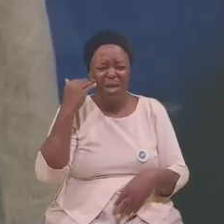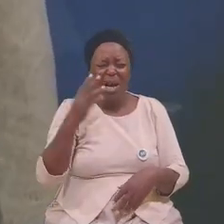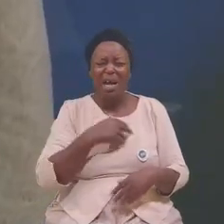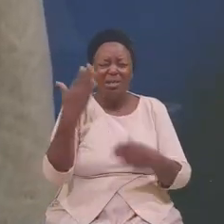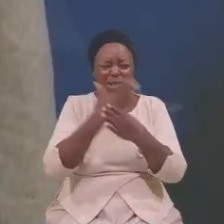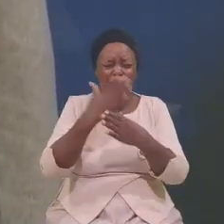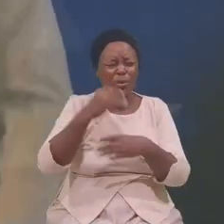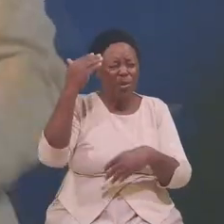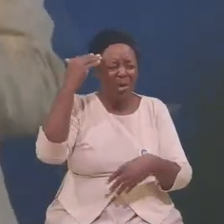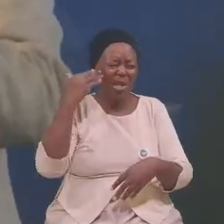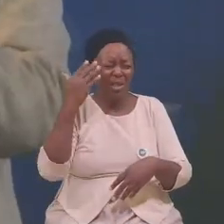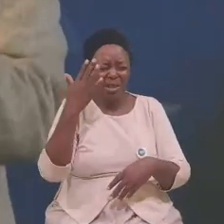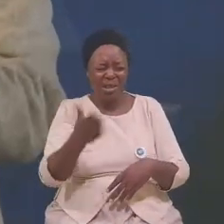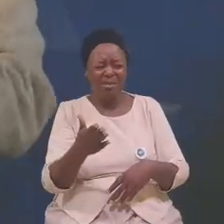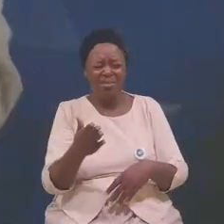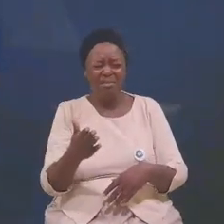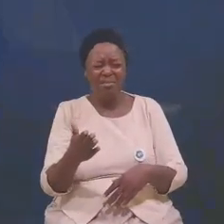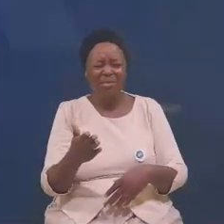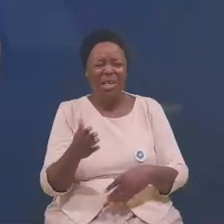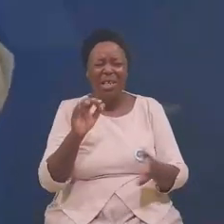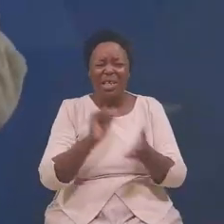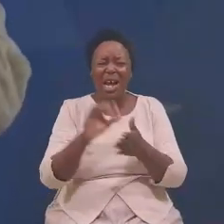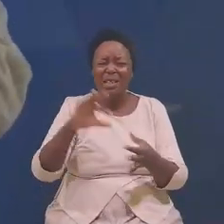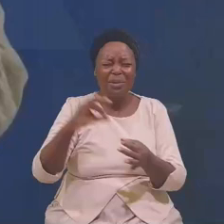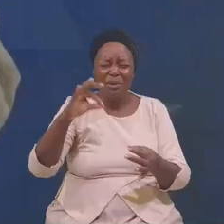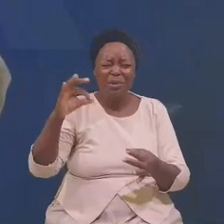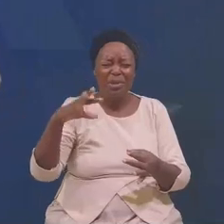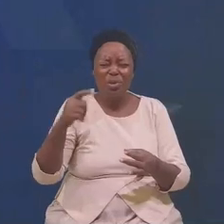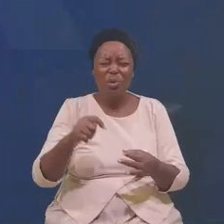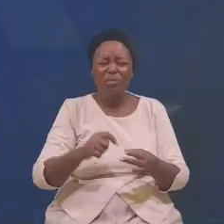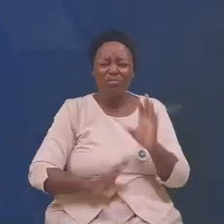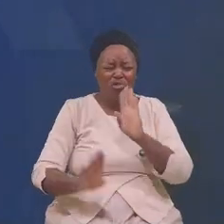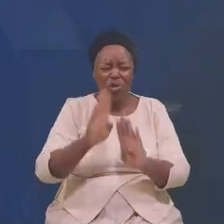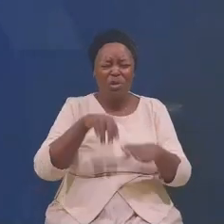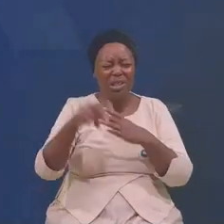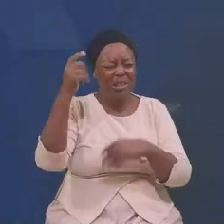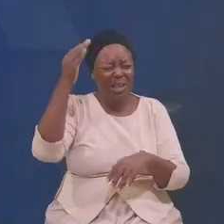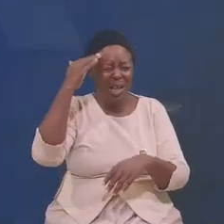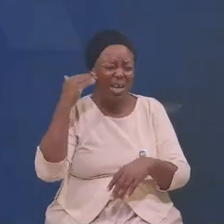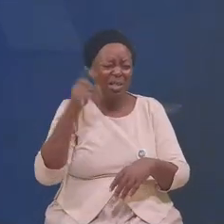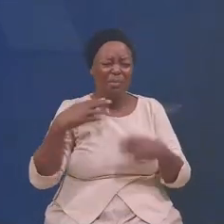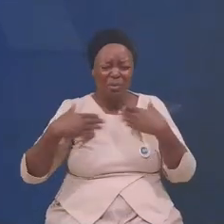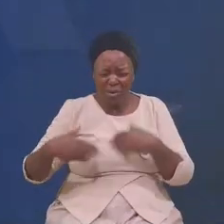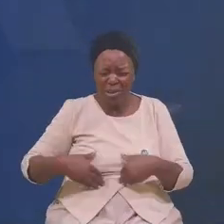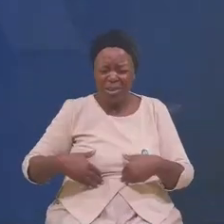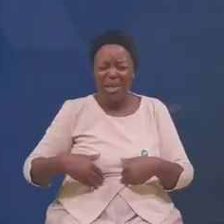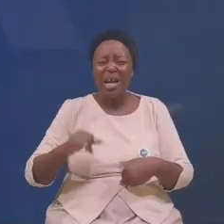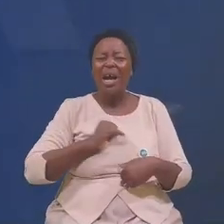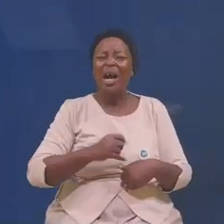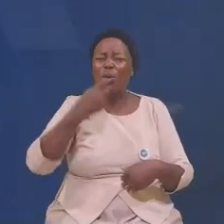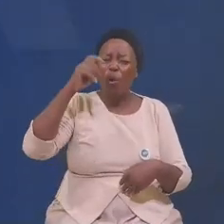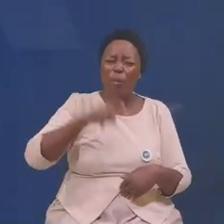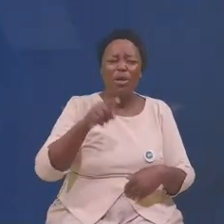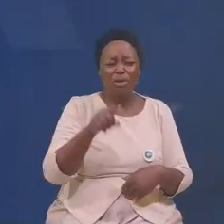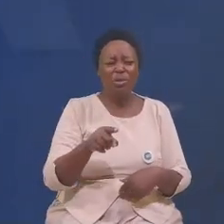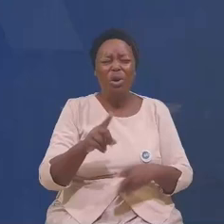là-bas, cet esprit de tourment à la tête, dans le corps, je te commande,